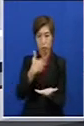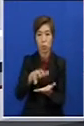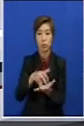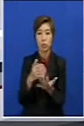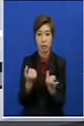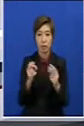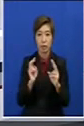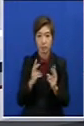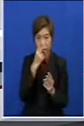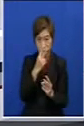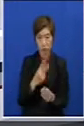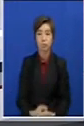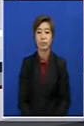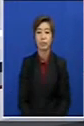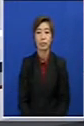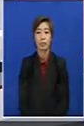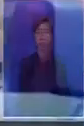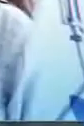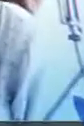าคำตอบกันกับทีมล่าความจริงค่ะ